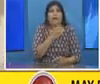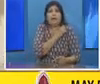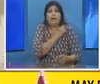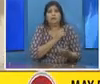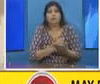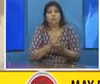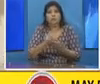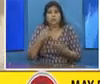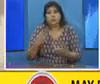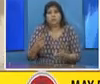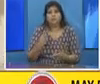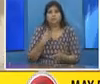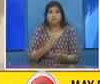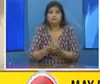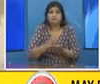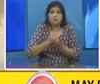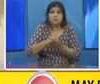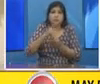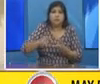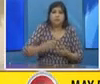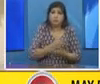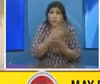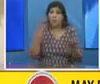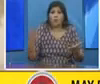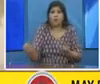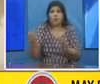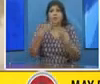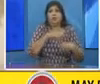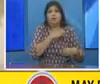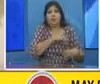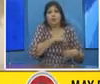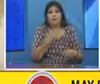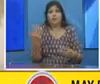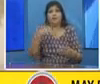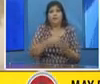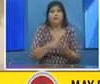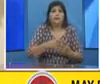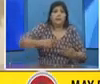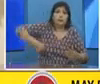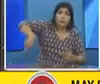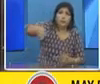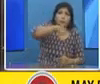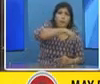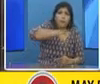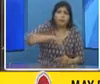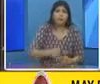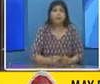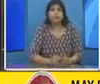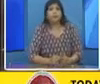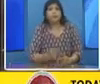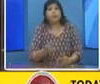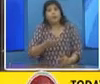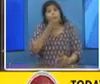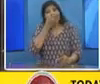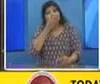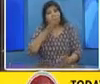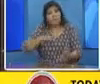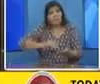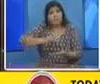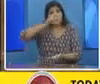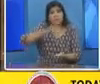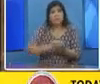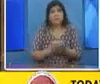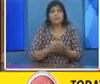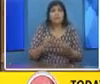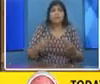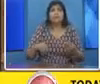ये प्रयास बहुत बड़ा है। आज पूरे इलाके इन तालाबों से एक